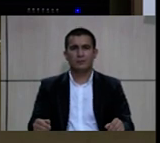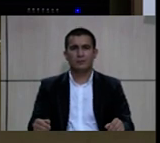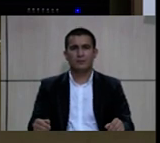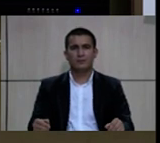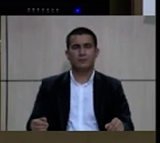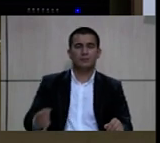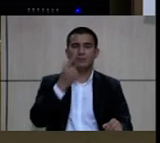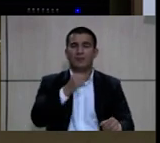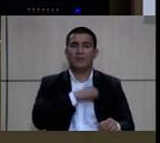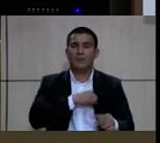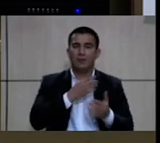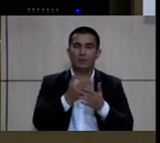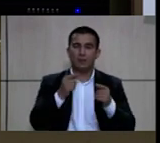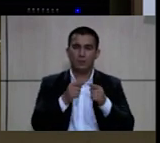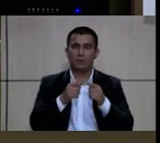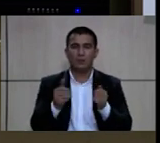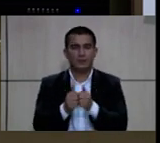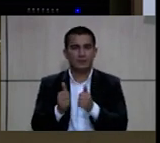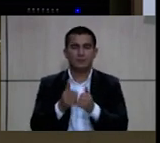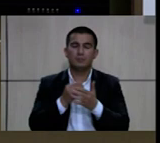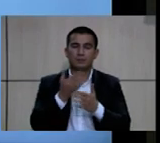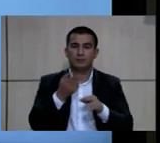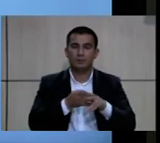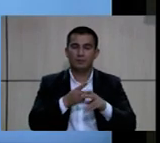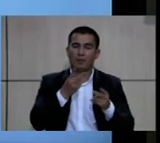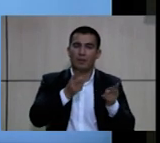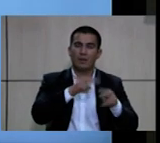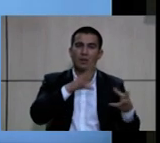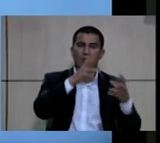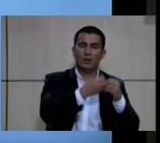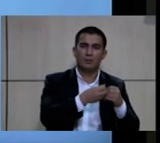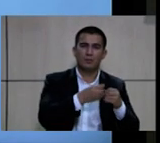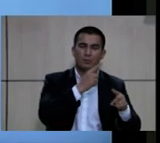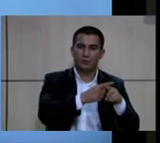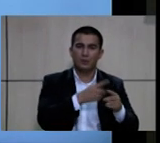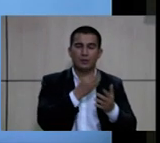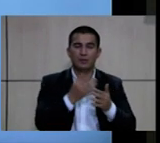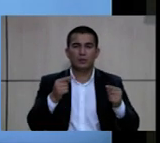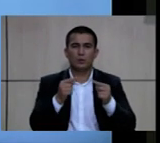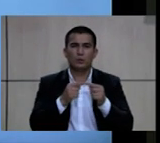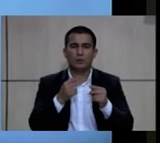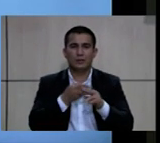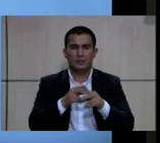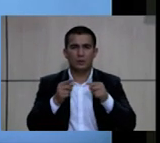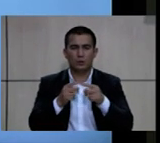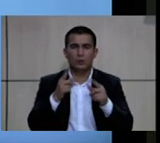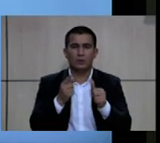Bitti içki burçagiga qo'shni va qolgan ikkita burchagi yig'indisiga teng burchak nomini toping.